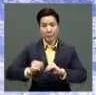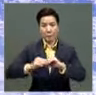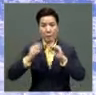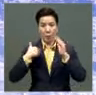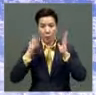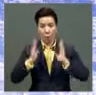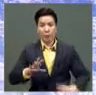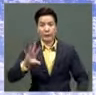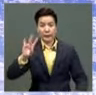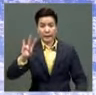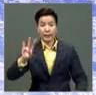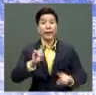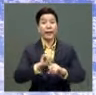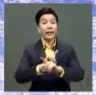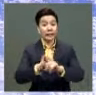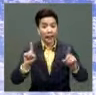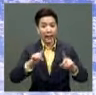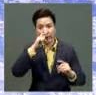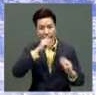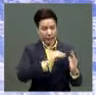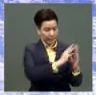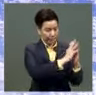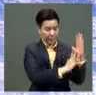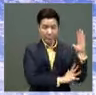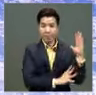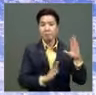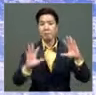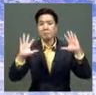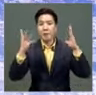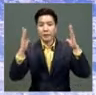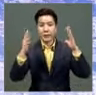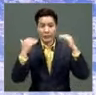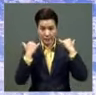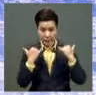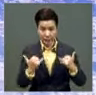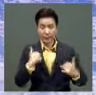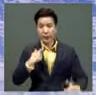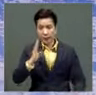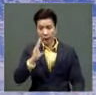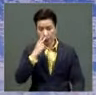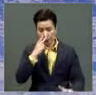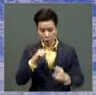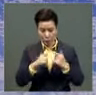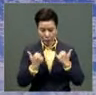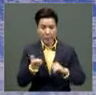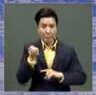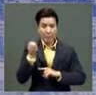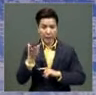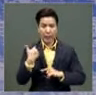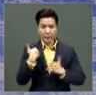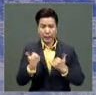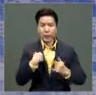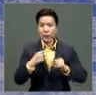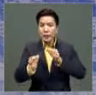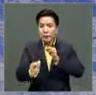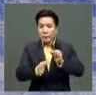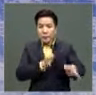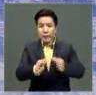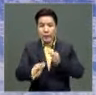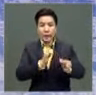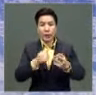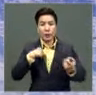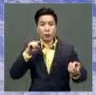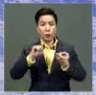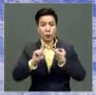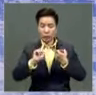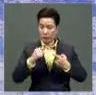ายแต่ว่าไม่มีภายในประเทศเช่นเคยนะครับจะขออนุญาตใช้เวลาโดยส่วนใหญ่ได้ขยายความ